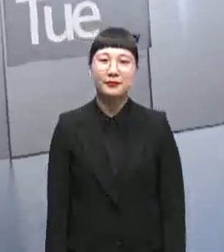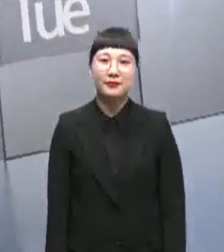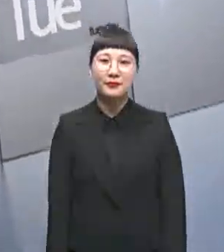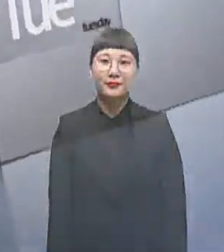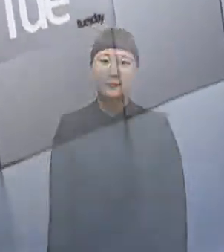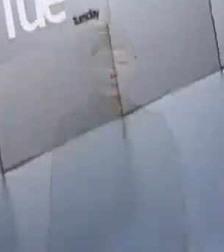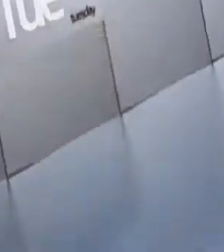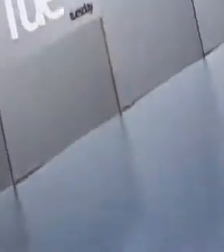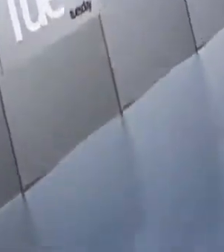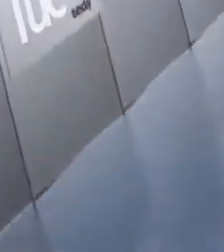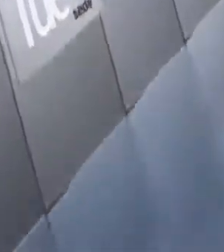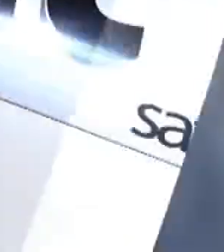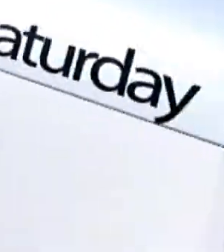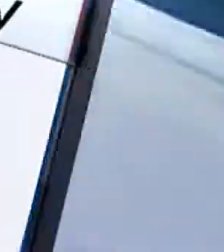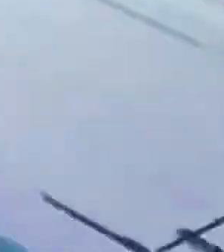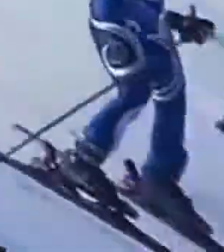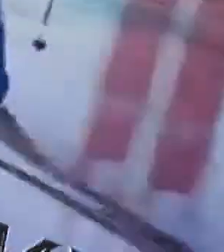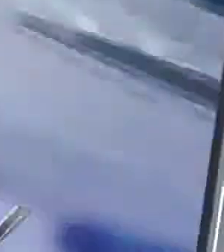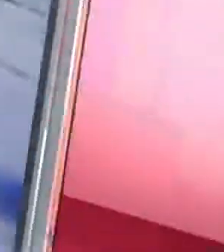아아아